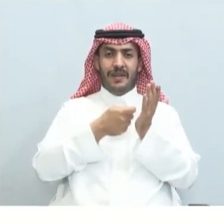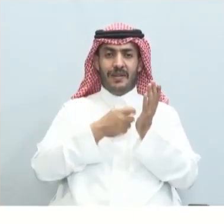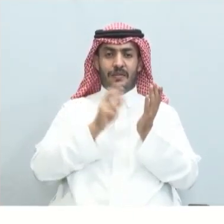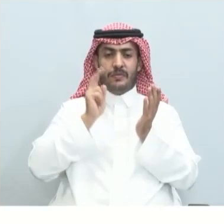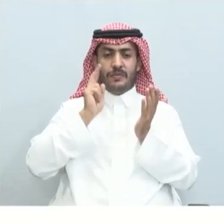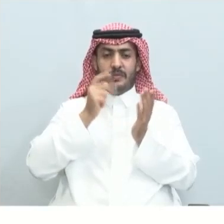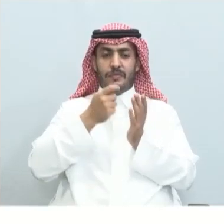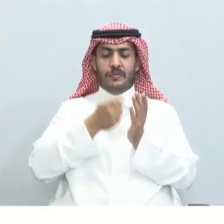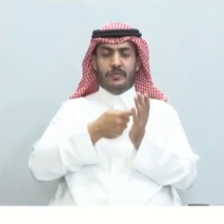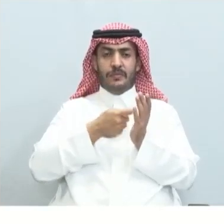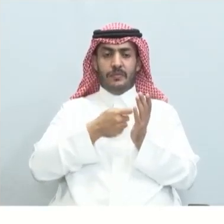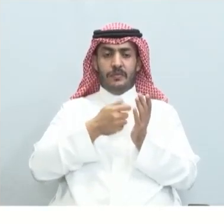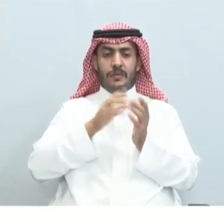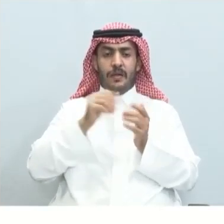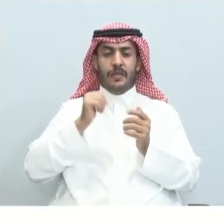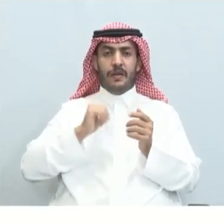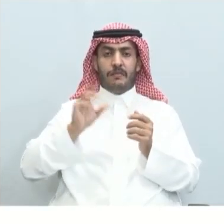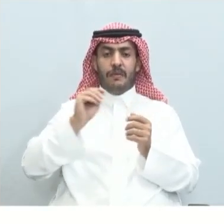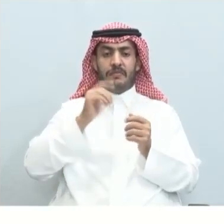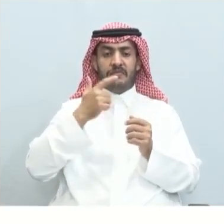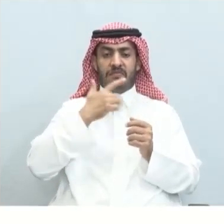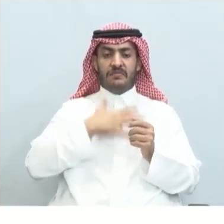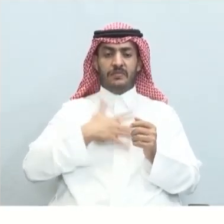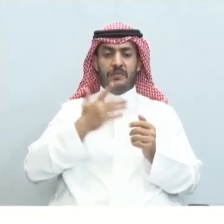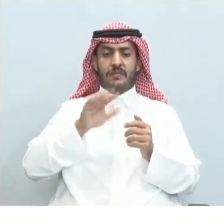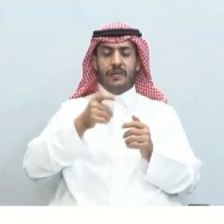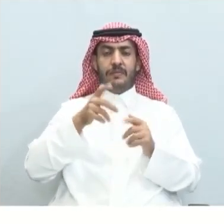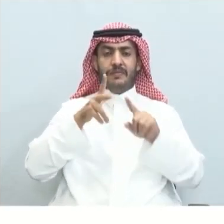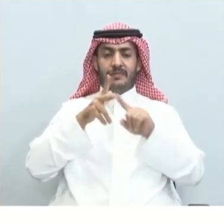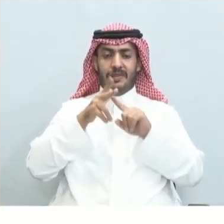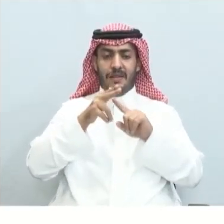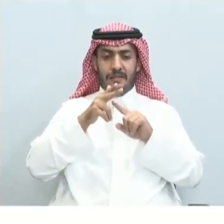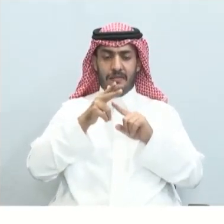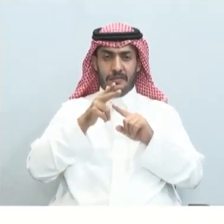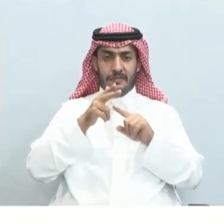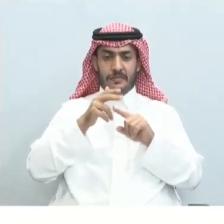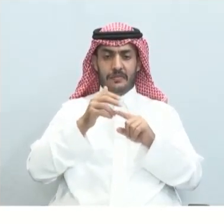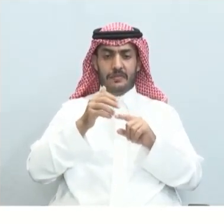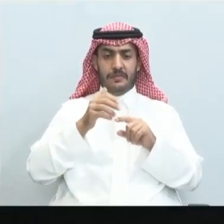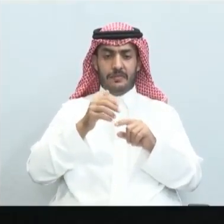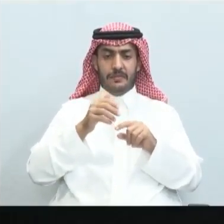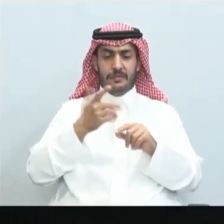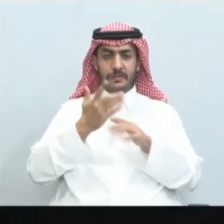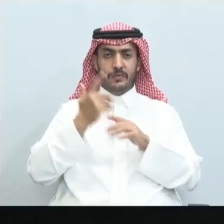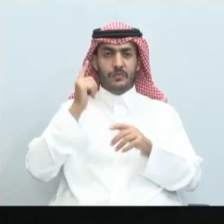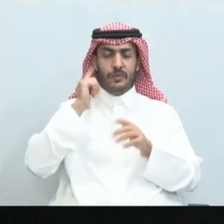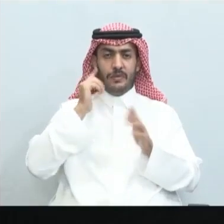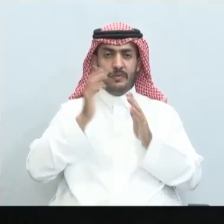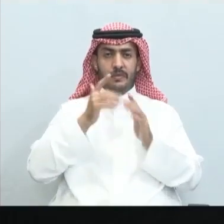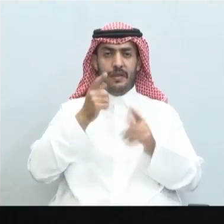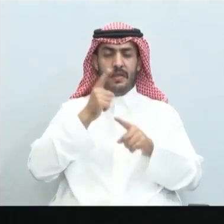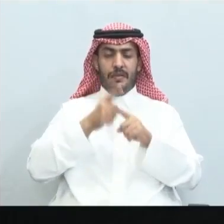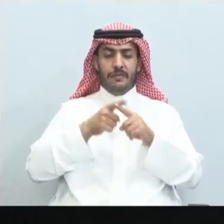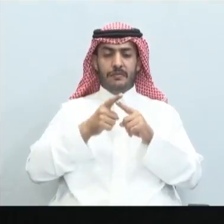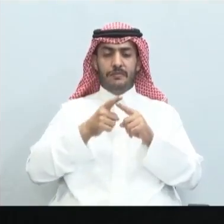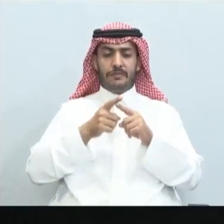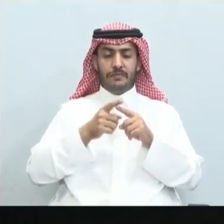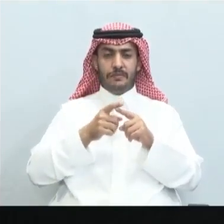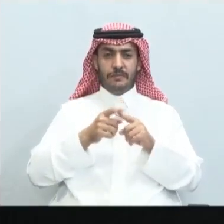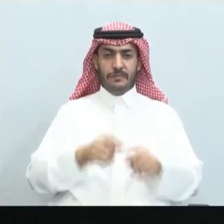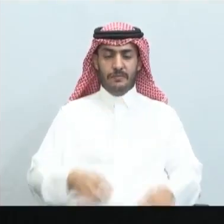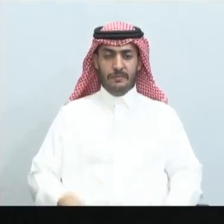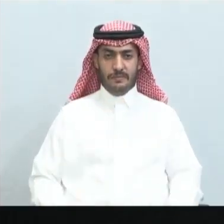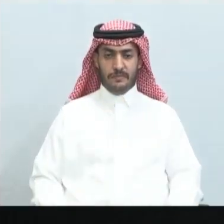الملاحظات احد الطلاب توقعوا وجود مقص بناء على الصوت الفلزي احدهم ذكر